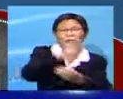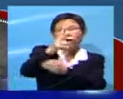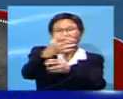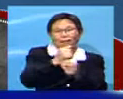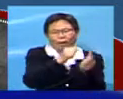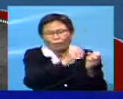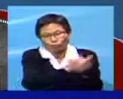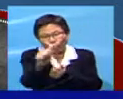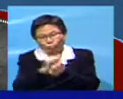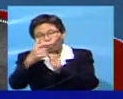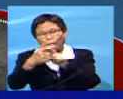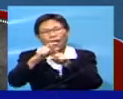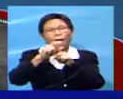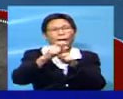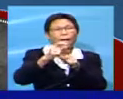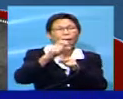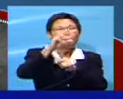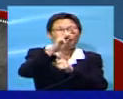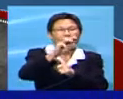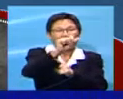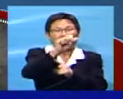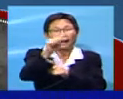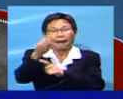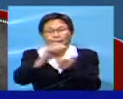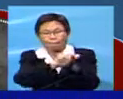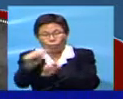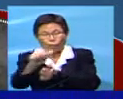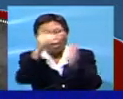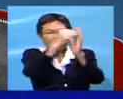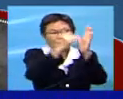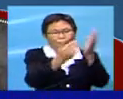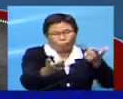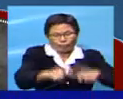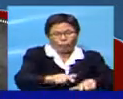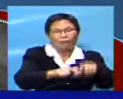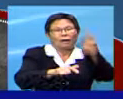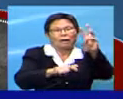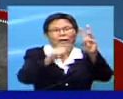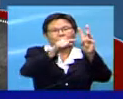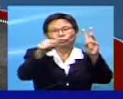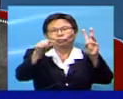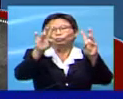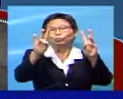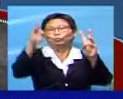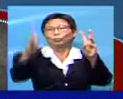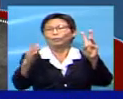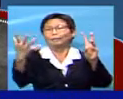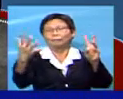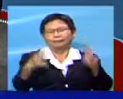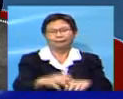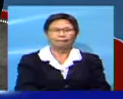kelulusan penganjuran dari Persatuan Automobil Malaysia AAM. Acara bakal berlangsung pada 6 hingga 7 Mei